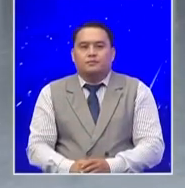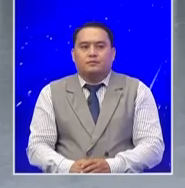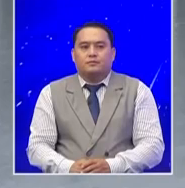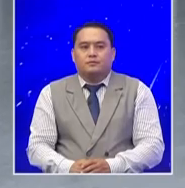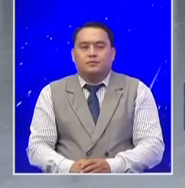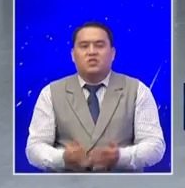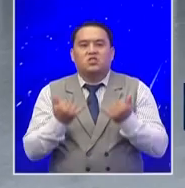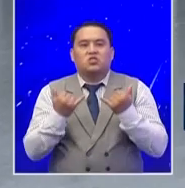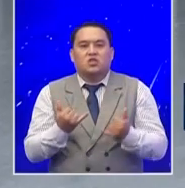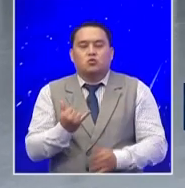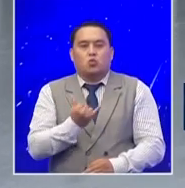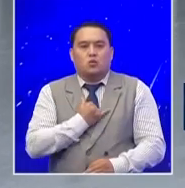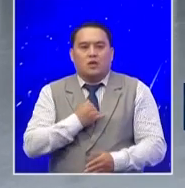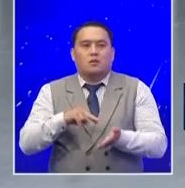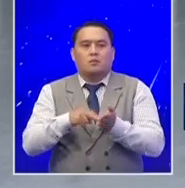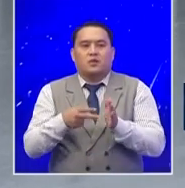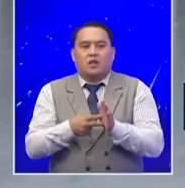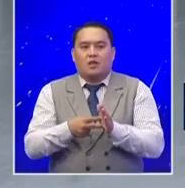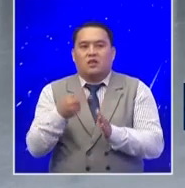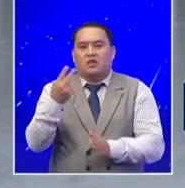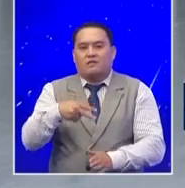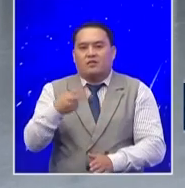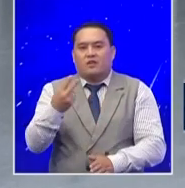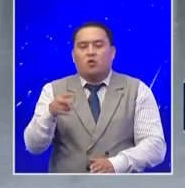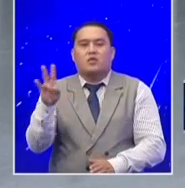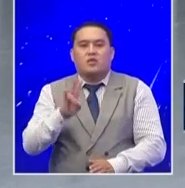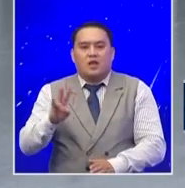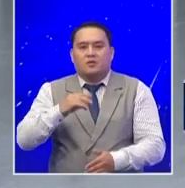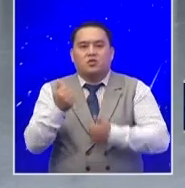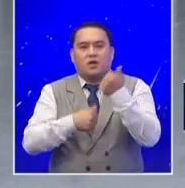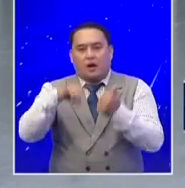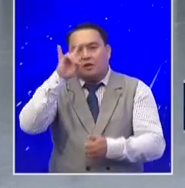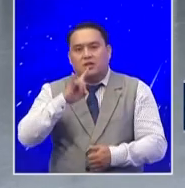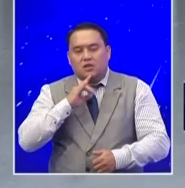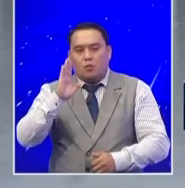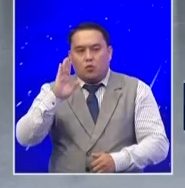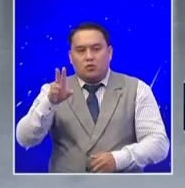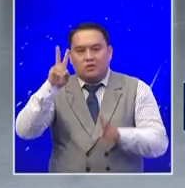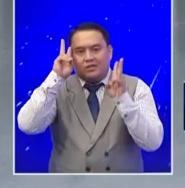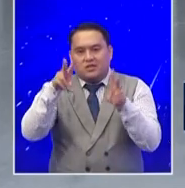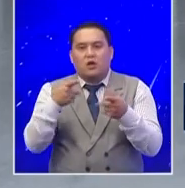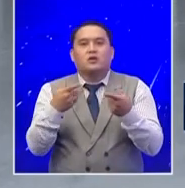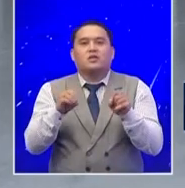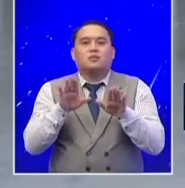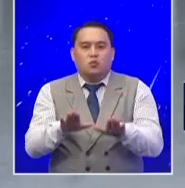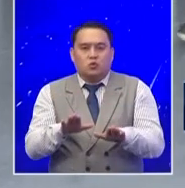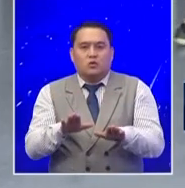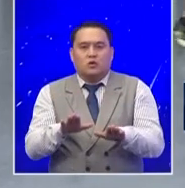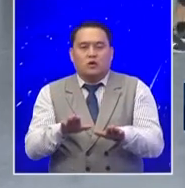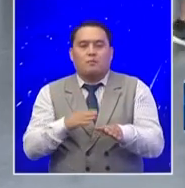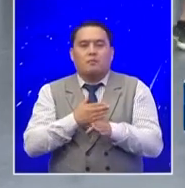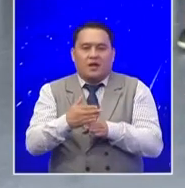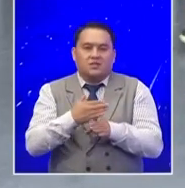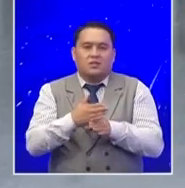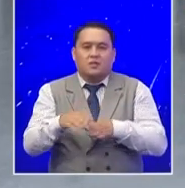Сейчас у нас план 22 ноября, чемпионат Казахстана будет, ну, еще неизвестно, где будет. Сейчас вот планомерно